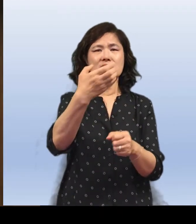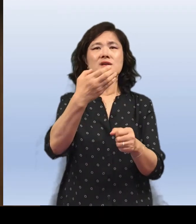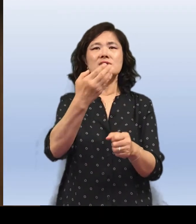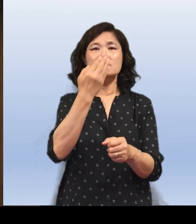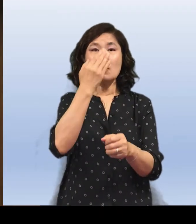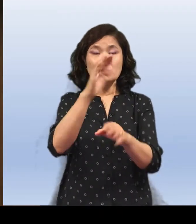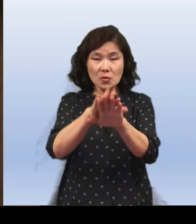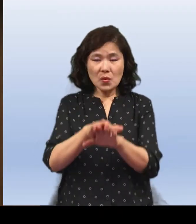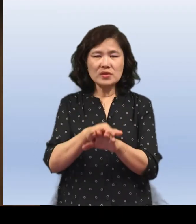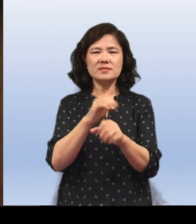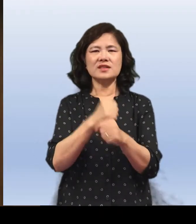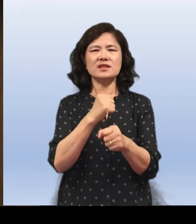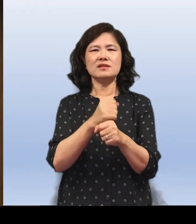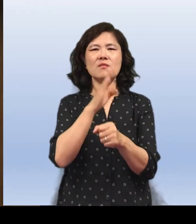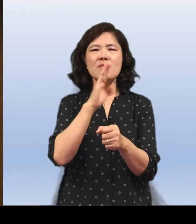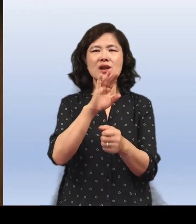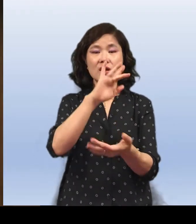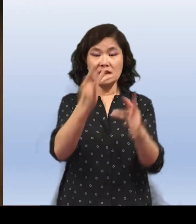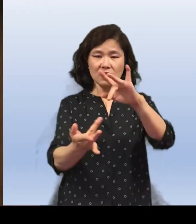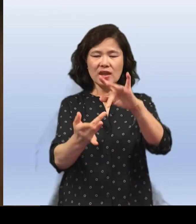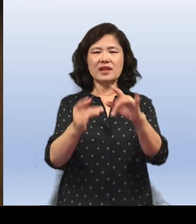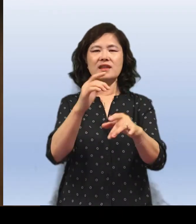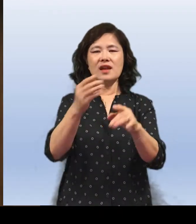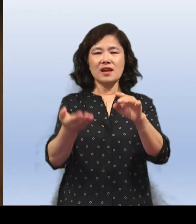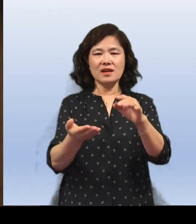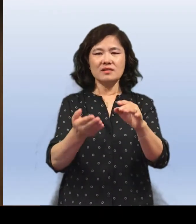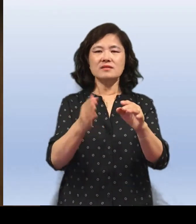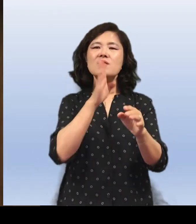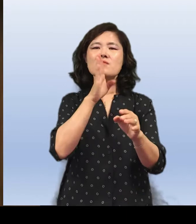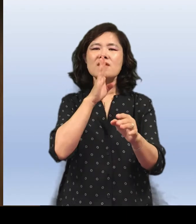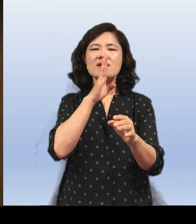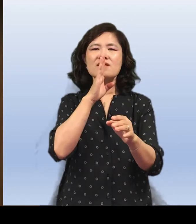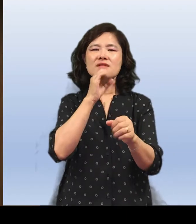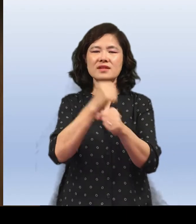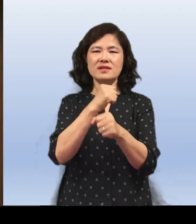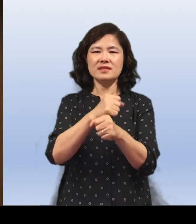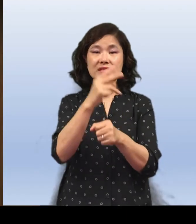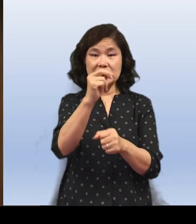성도님들이 사실은 온라인으로 예배를 드리고 계십니다.